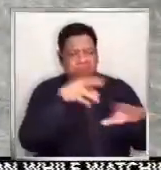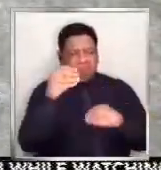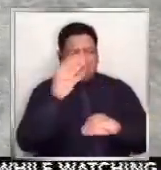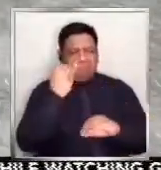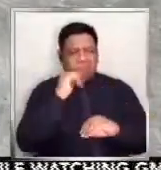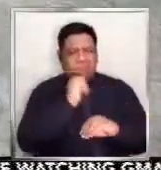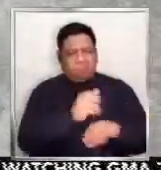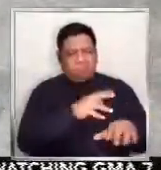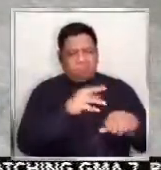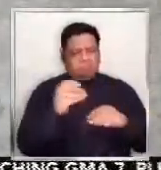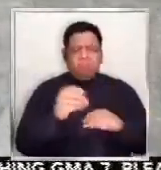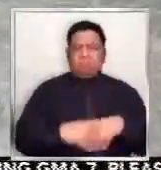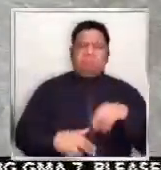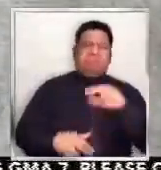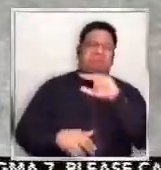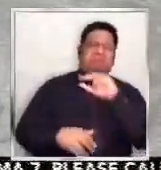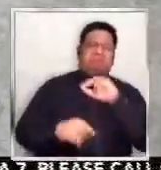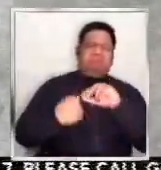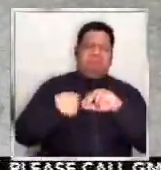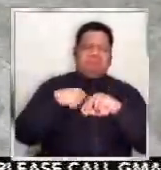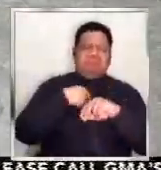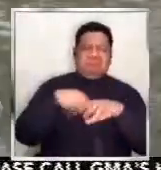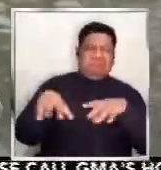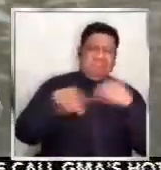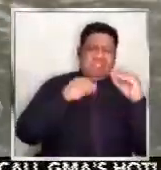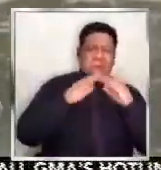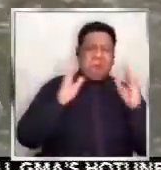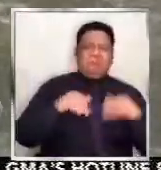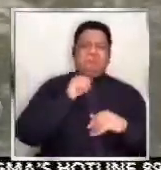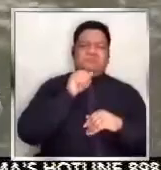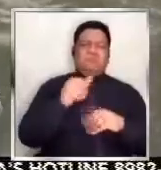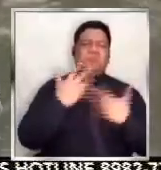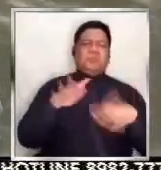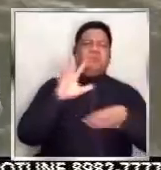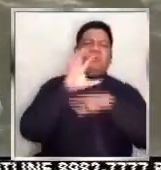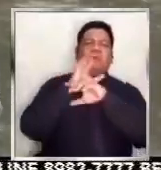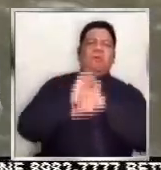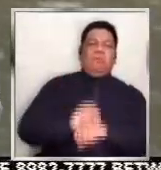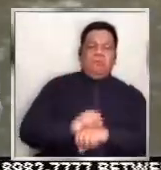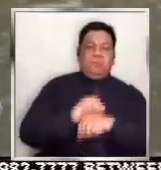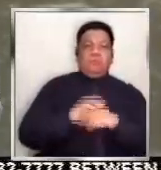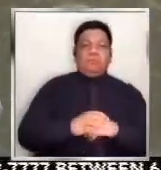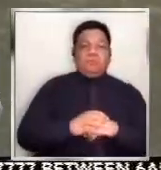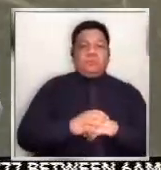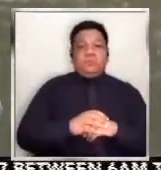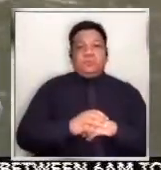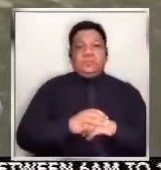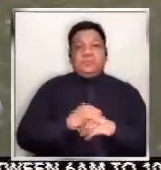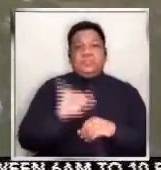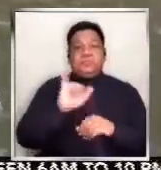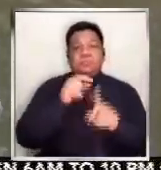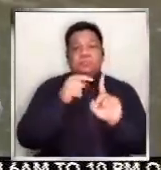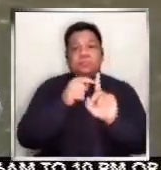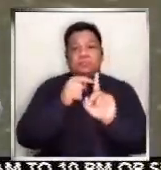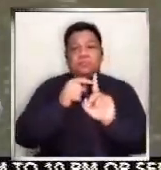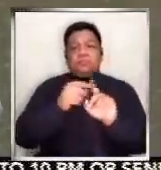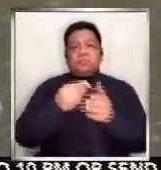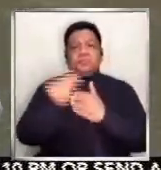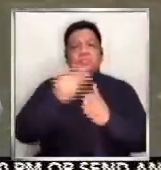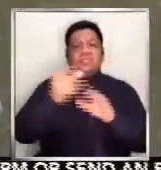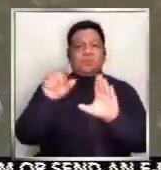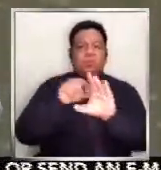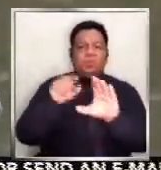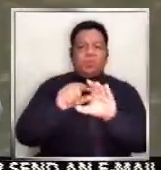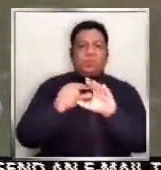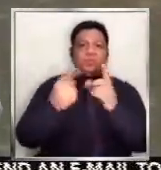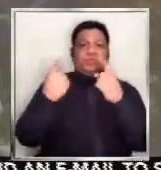Hindi kami lumilikas eh. Sanay na kami rito. Namili rin ang mga grocery items ng residenteng ito kung kailan kasagsaga ng